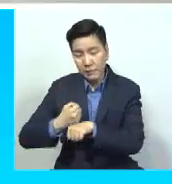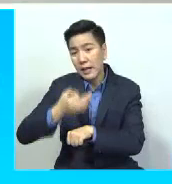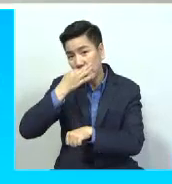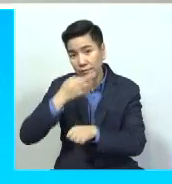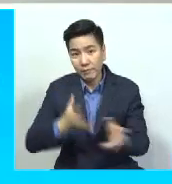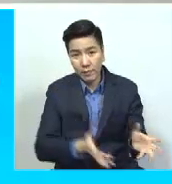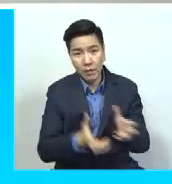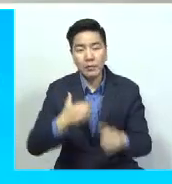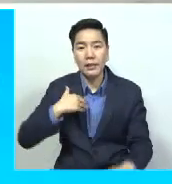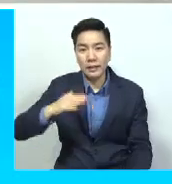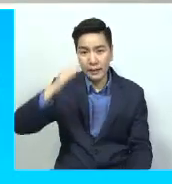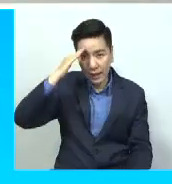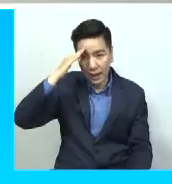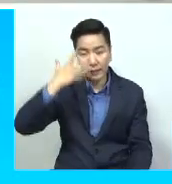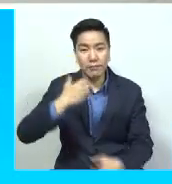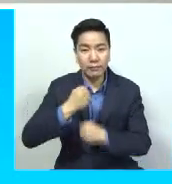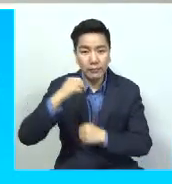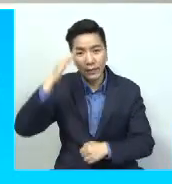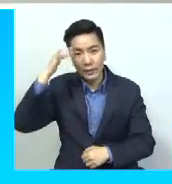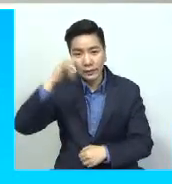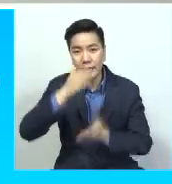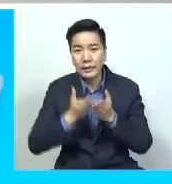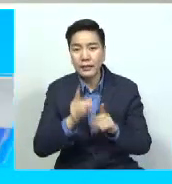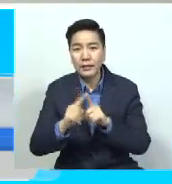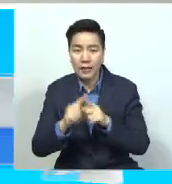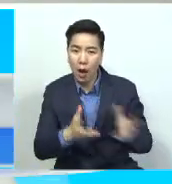าชีพอยู่ที่ทหารบกทหารเรือทหารอากาศ